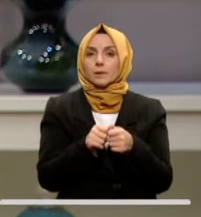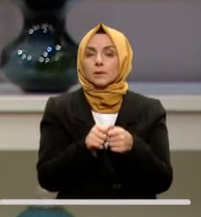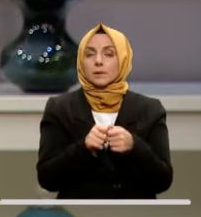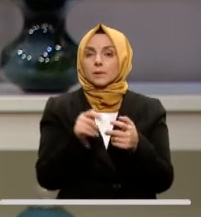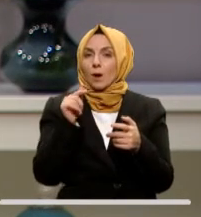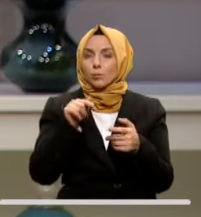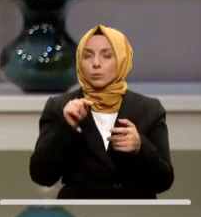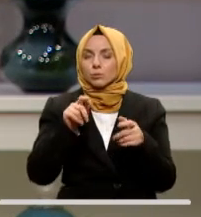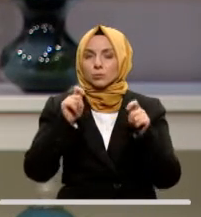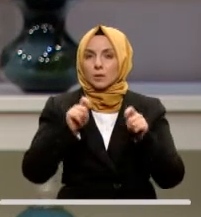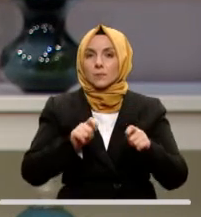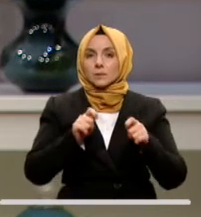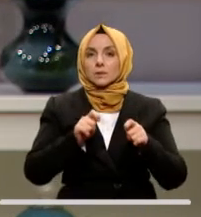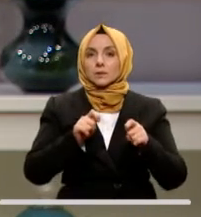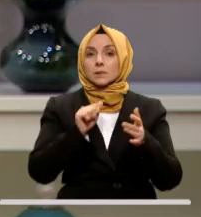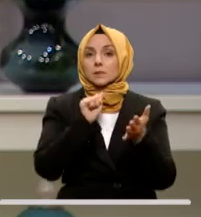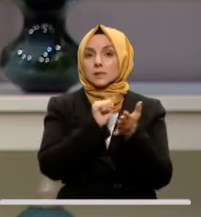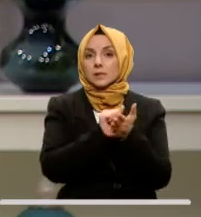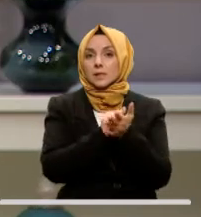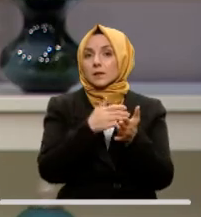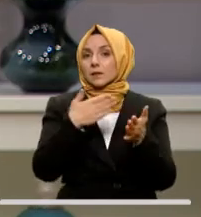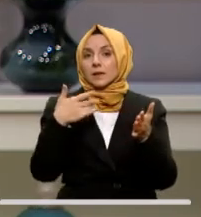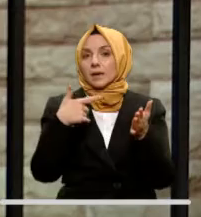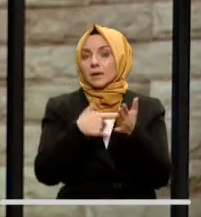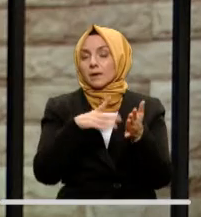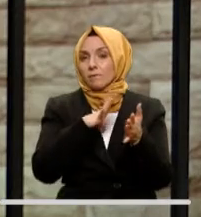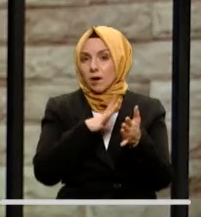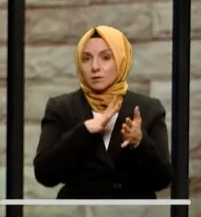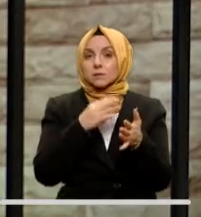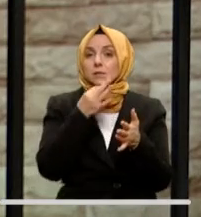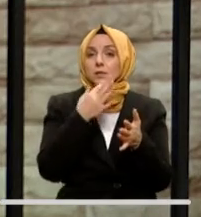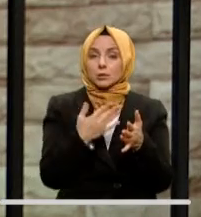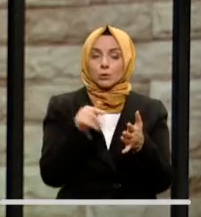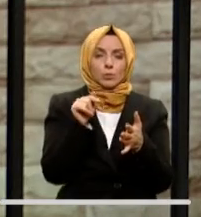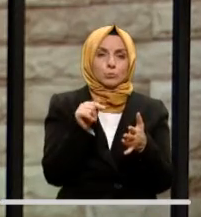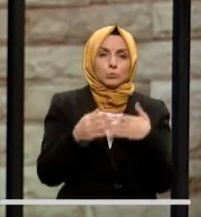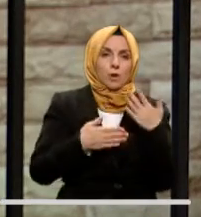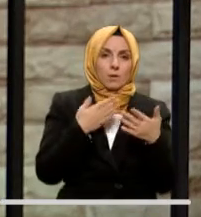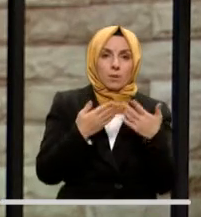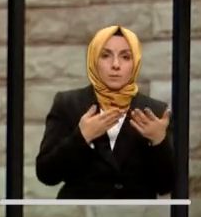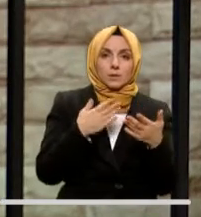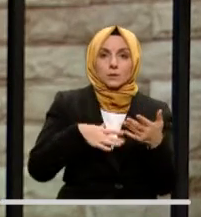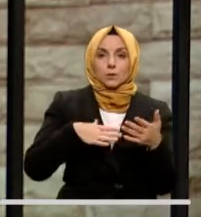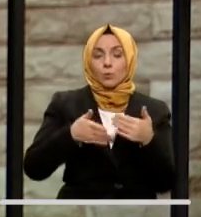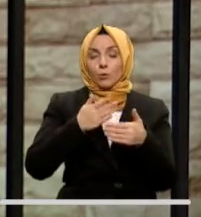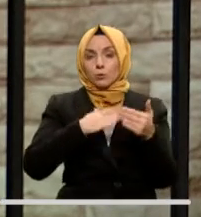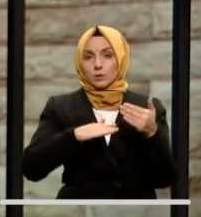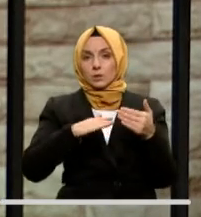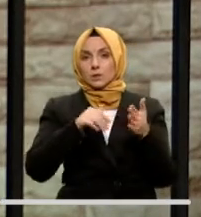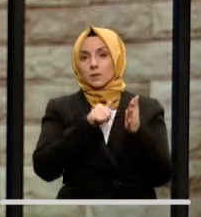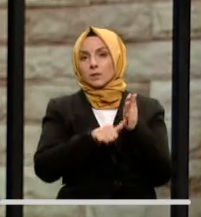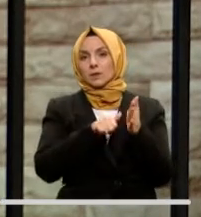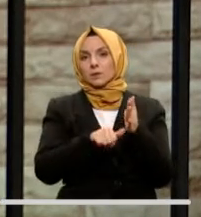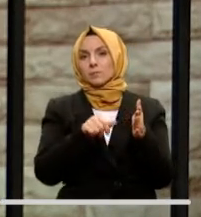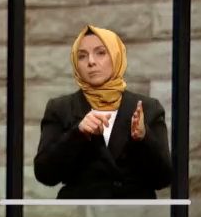gerçekleştirdiği yayınlarla birlikte deneyi Çok teşekkür ediyorum tabi şuradan başlayan hemen Öncelikle takvim aslında bir süreli yayındır